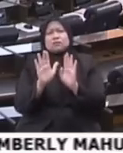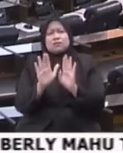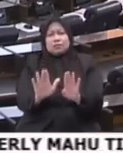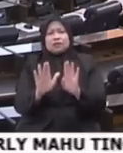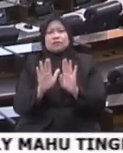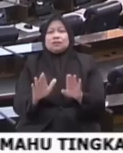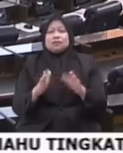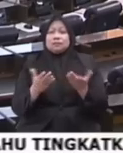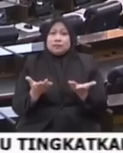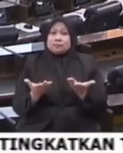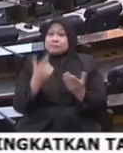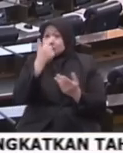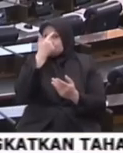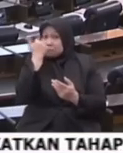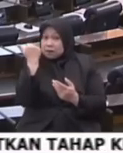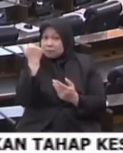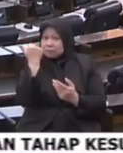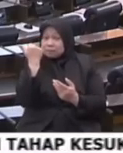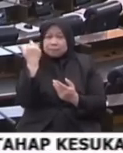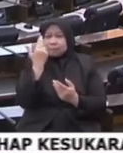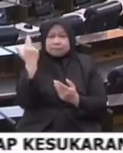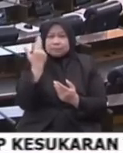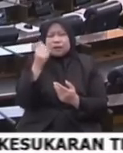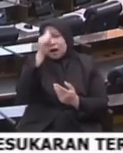ditolak di atas